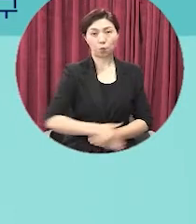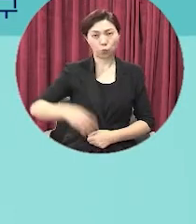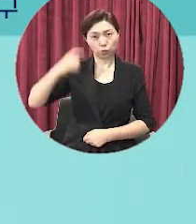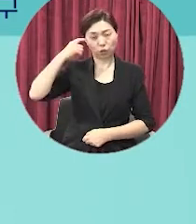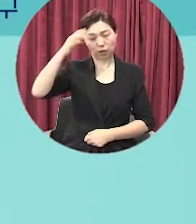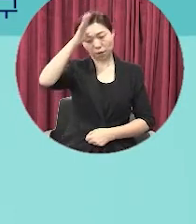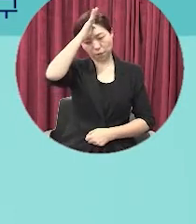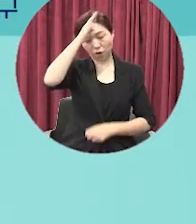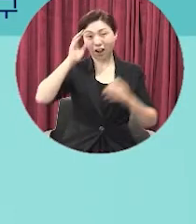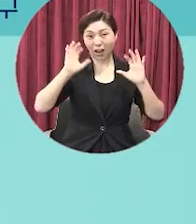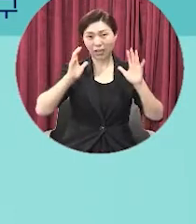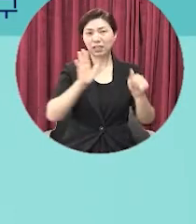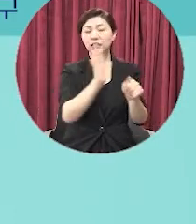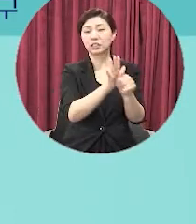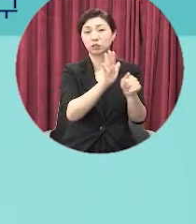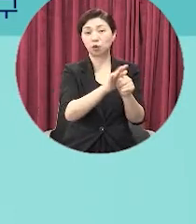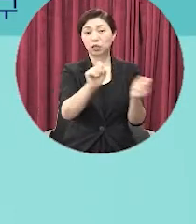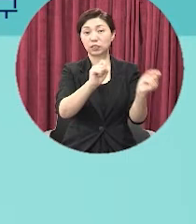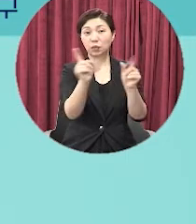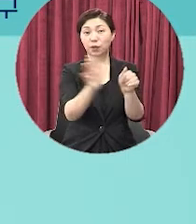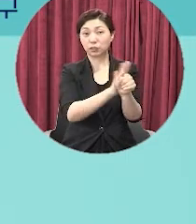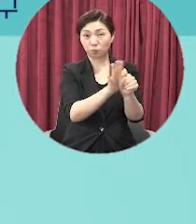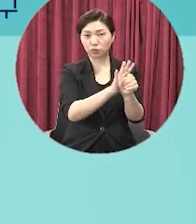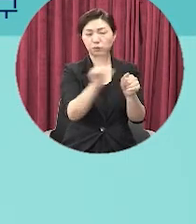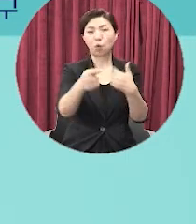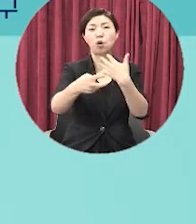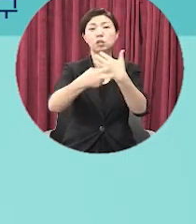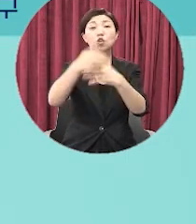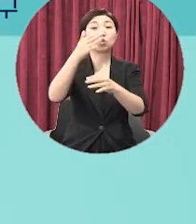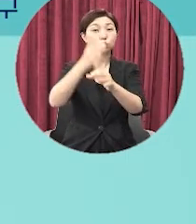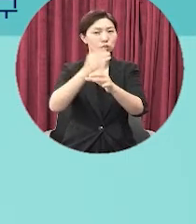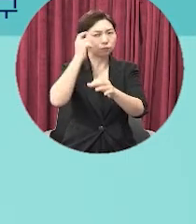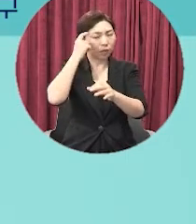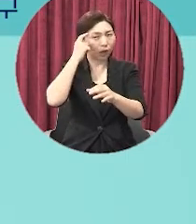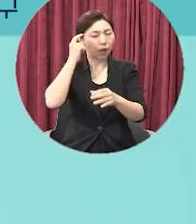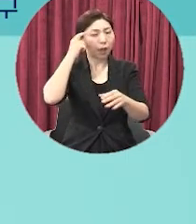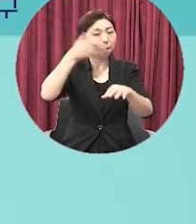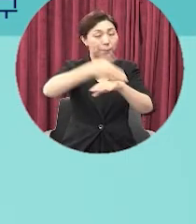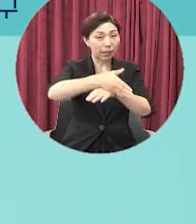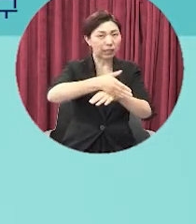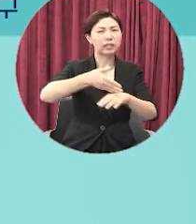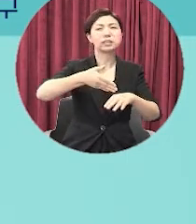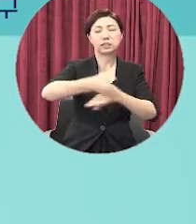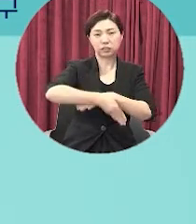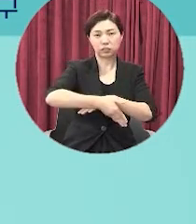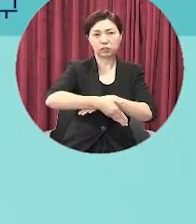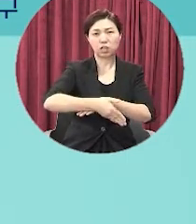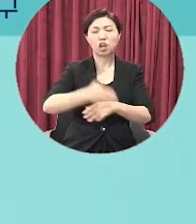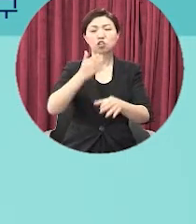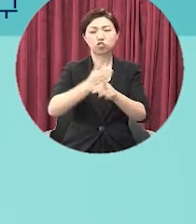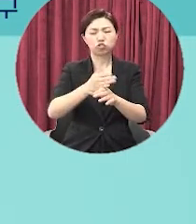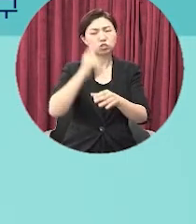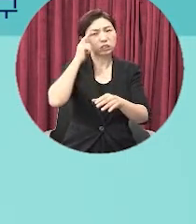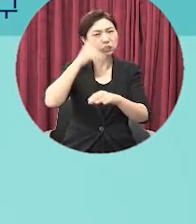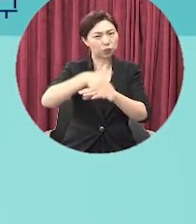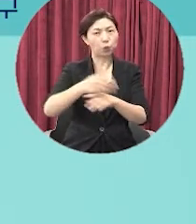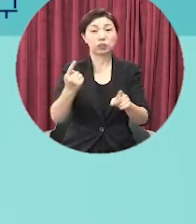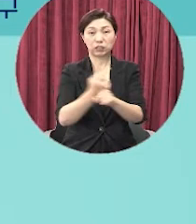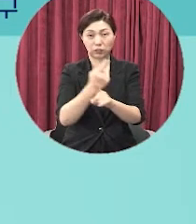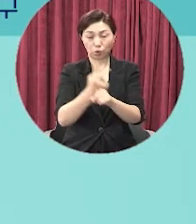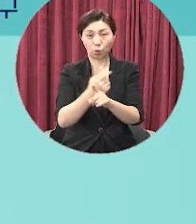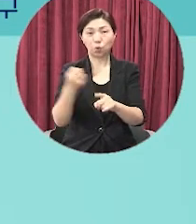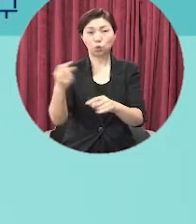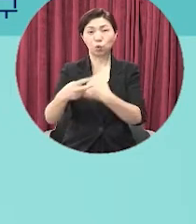가능한 찰 서비스들은 선우 의료 서비스를 기준으로 했을 때 발 달 치 핫 중증장애 도 초기 치료 혹은 의료